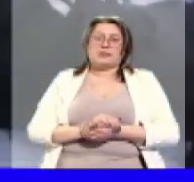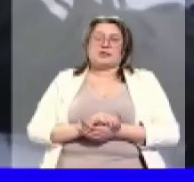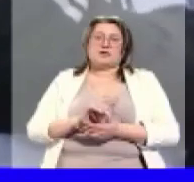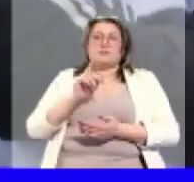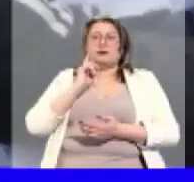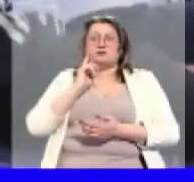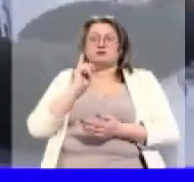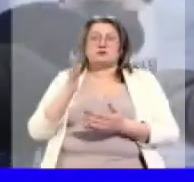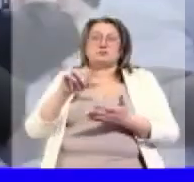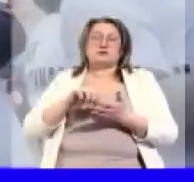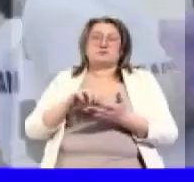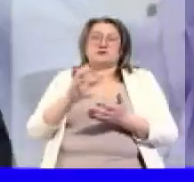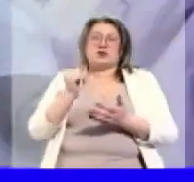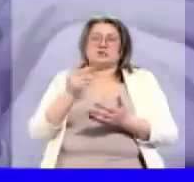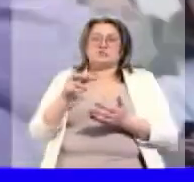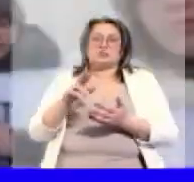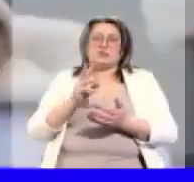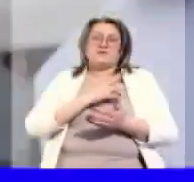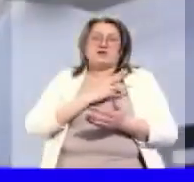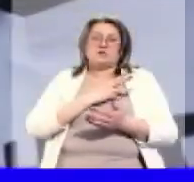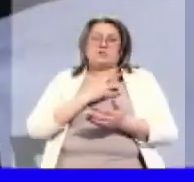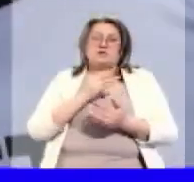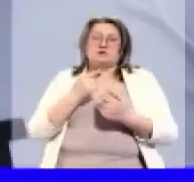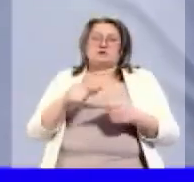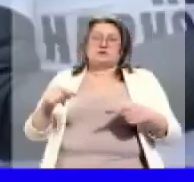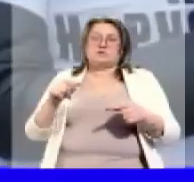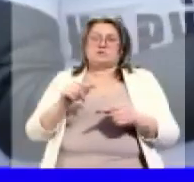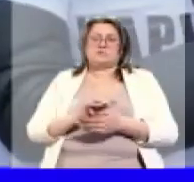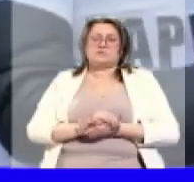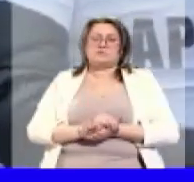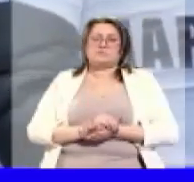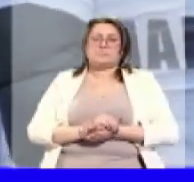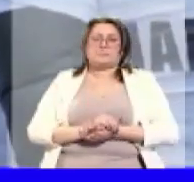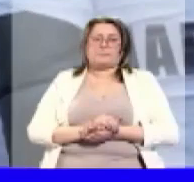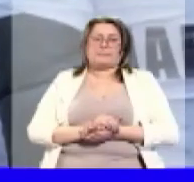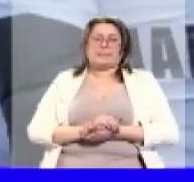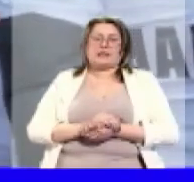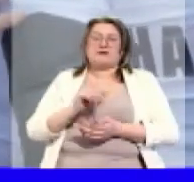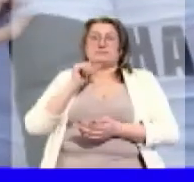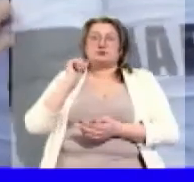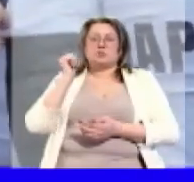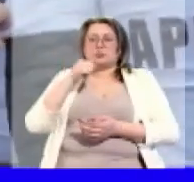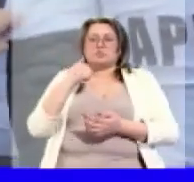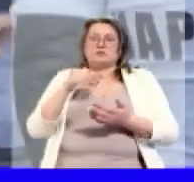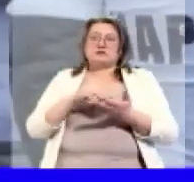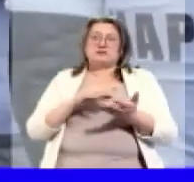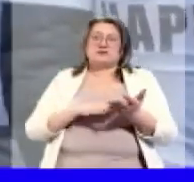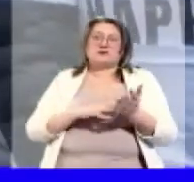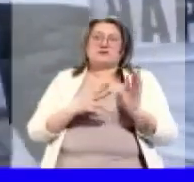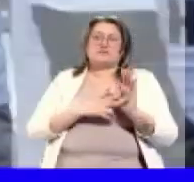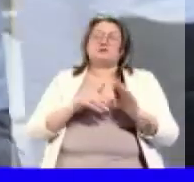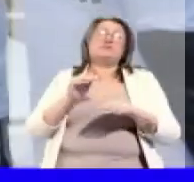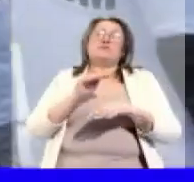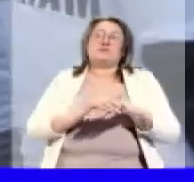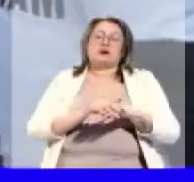өткен жылы заңсыз есірткі тасымалдаған жасөспірімдер бойынша 8 факті тіркелген. Оларға 297 баптың 3-ші тармағы бойынша